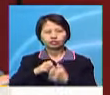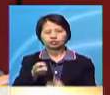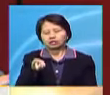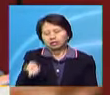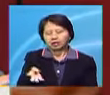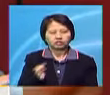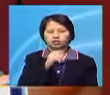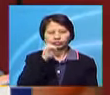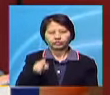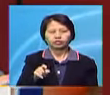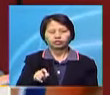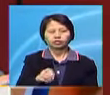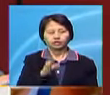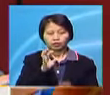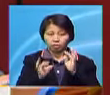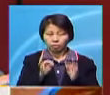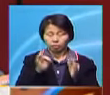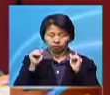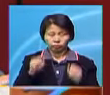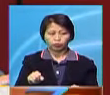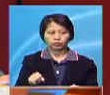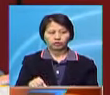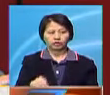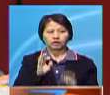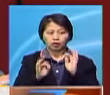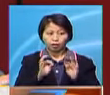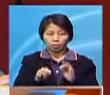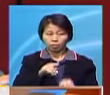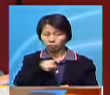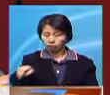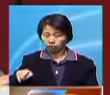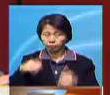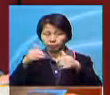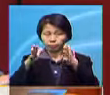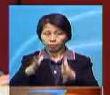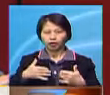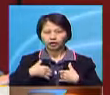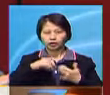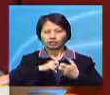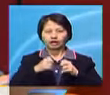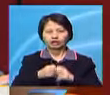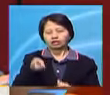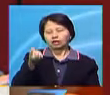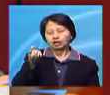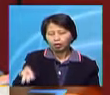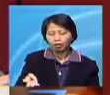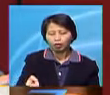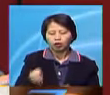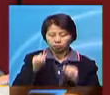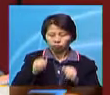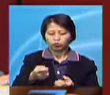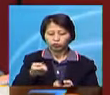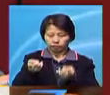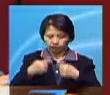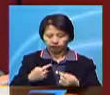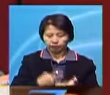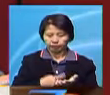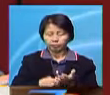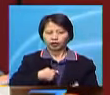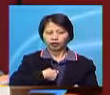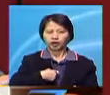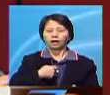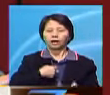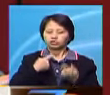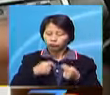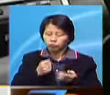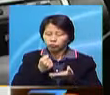remeh-temeh. Dan kalau boleh, jika mereka ada masalah remeh-temeh macam ni dan mereka boleh bincang dengan saya, saya boleh cuba